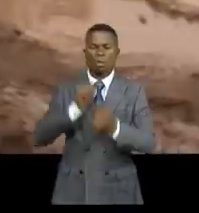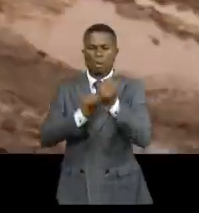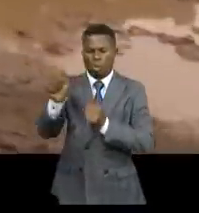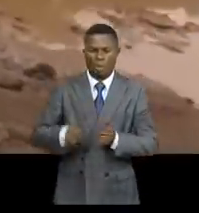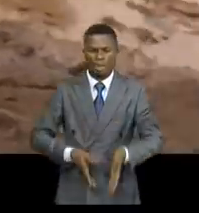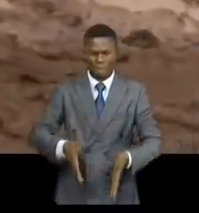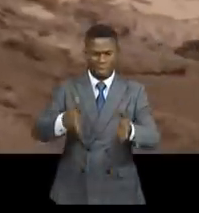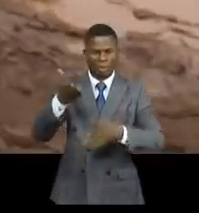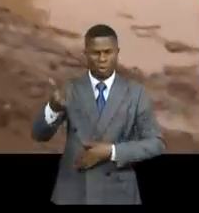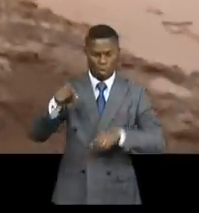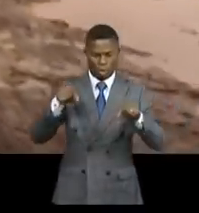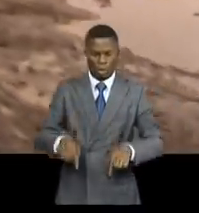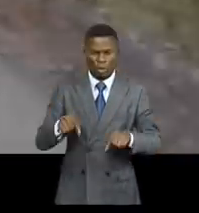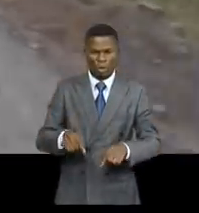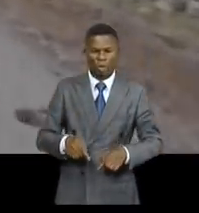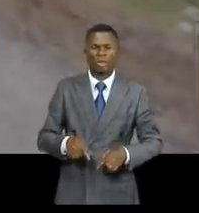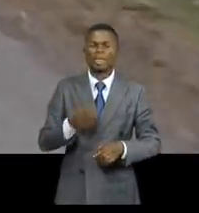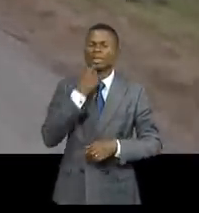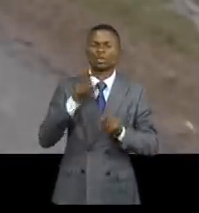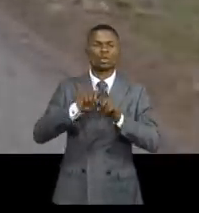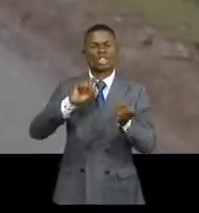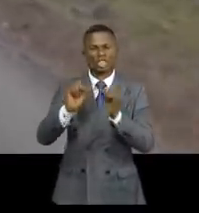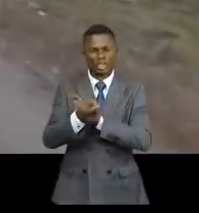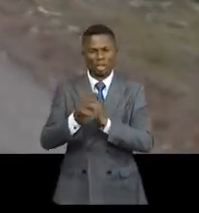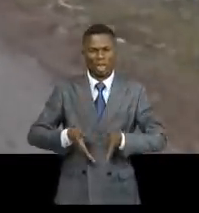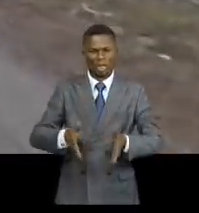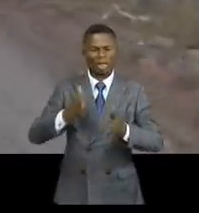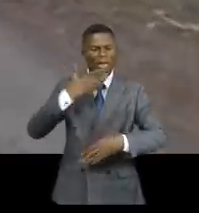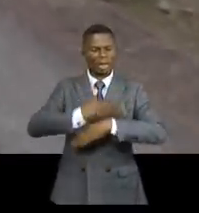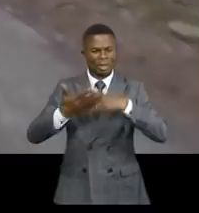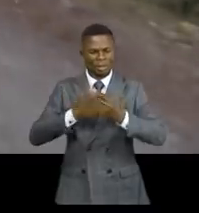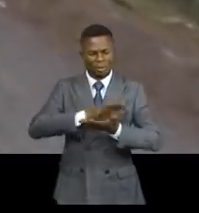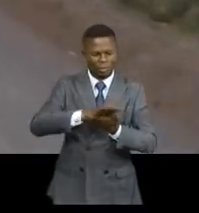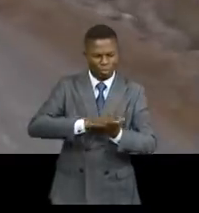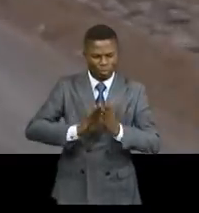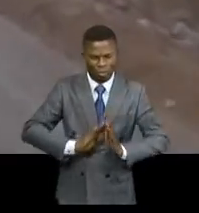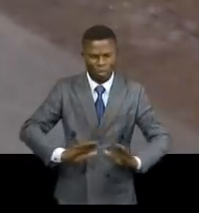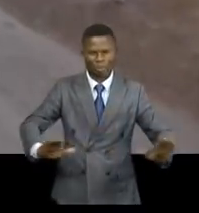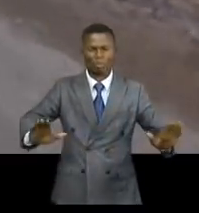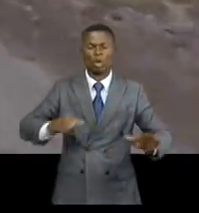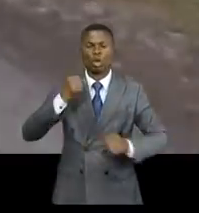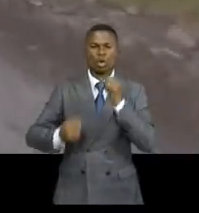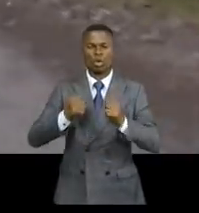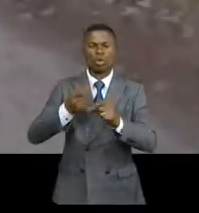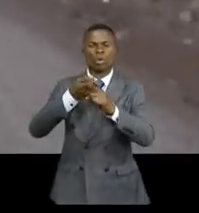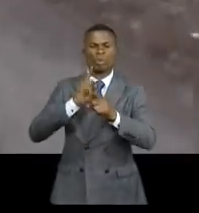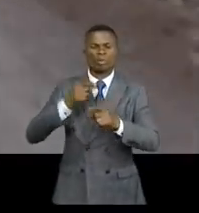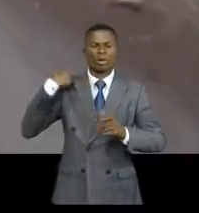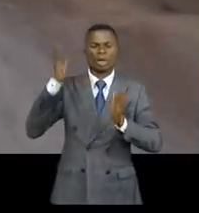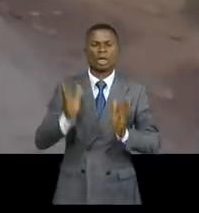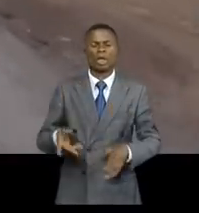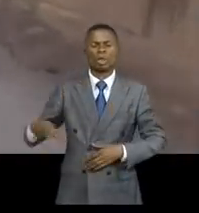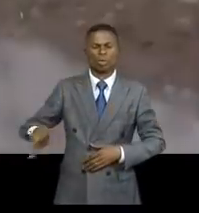distance. Aujourd'hui, c'est une autre histoire. La route a été totalement réhabilitée grâce aux efforts consentis par le gouverneur